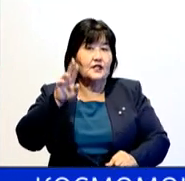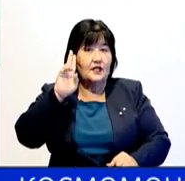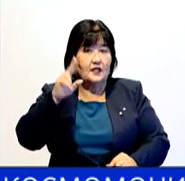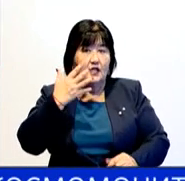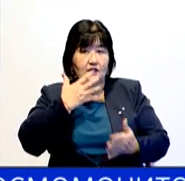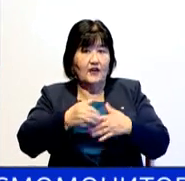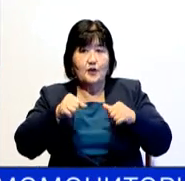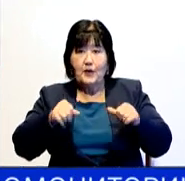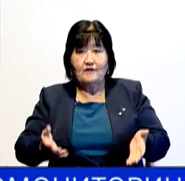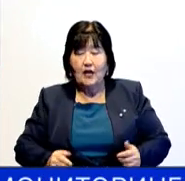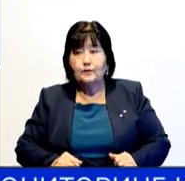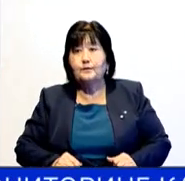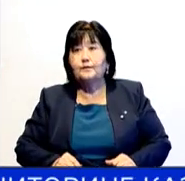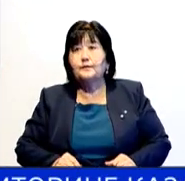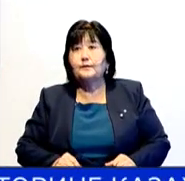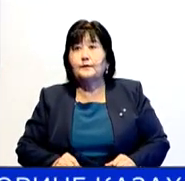права.